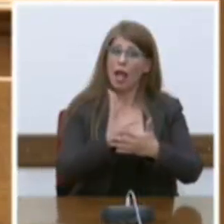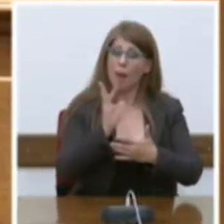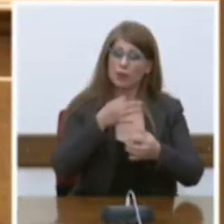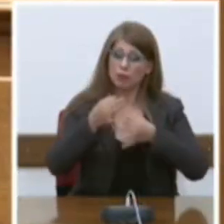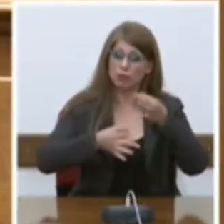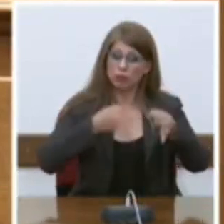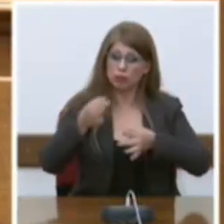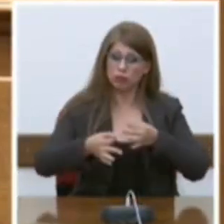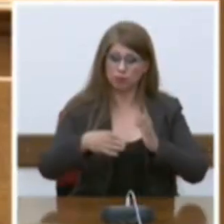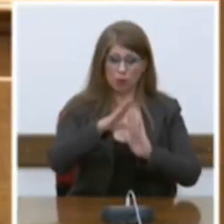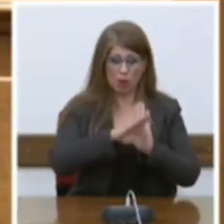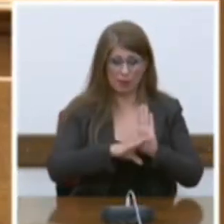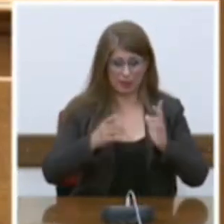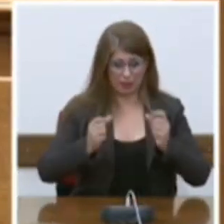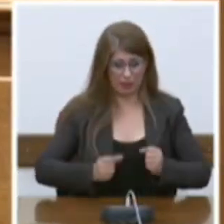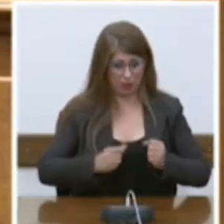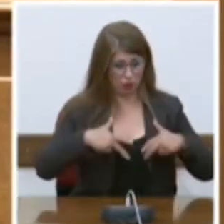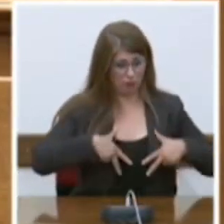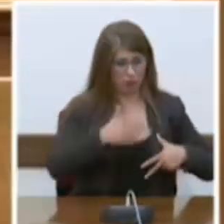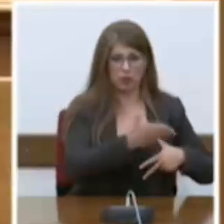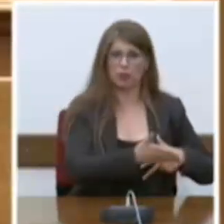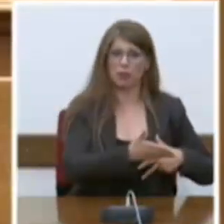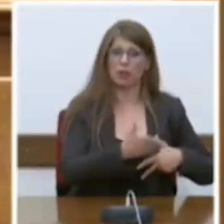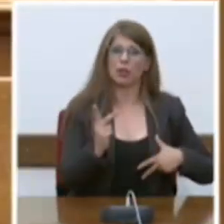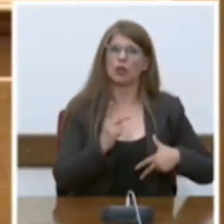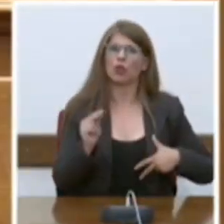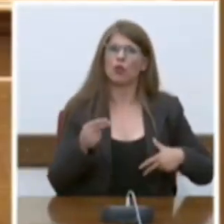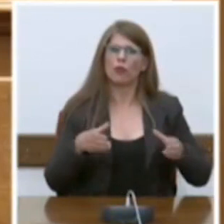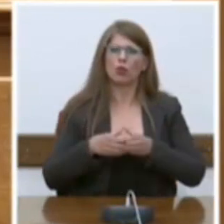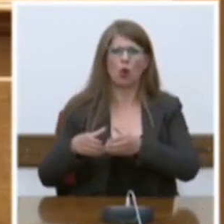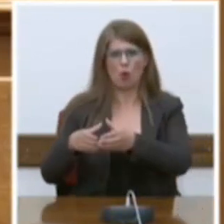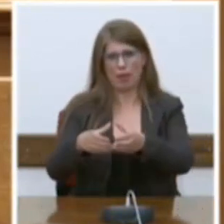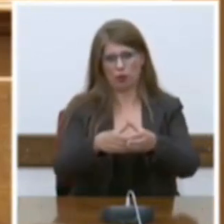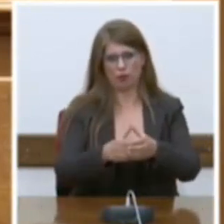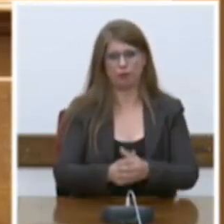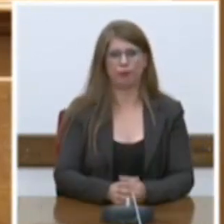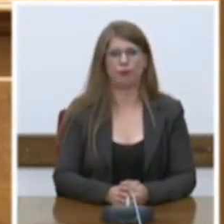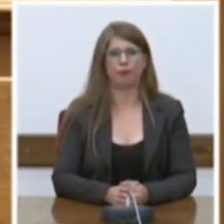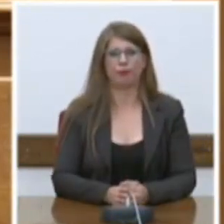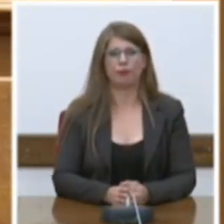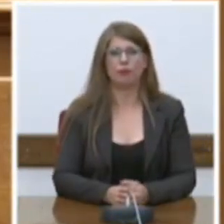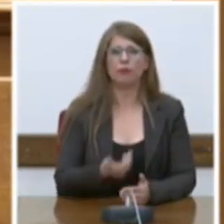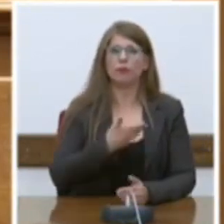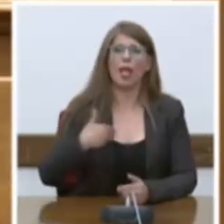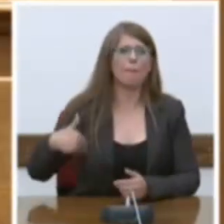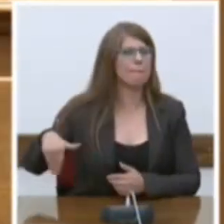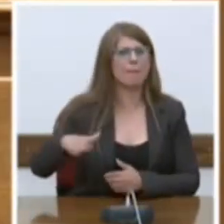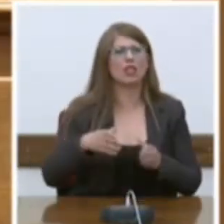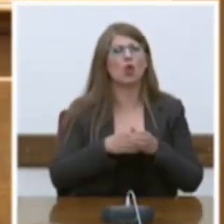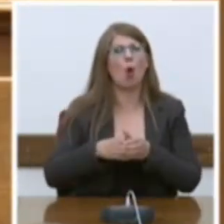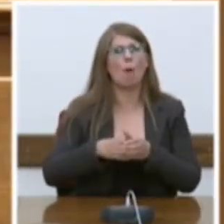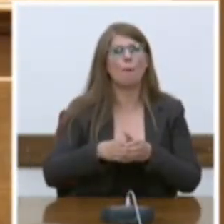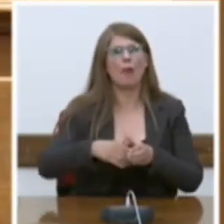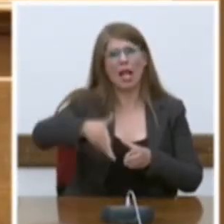τόσο της κυβερνήσεως όσο και των λοιπόν κοινοβουλευτικών κομμάτων. Εμείς οι Σπαρτιάτες καταφέραμε